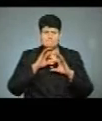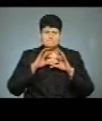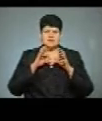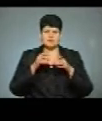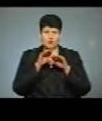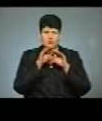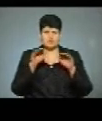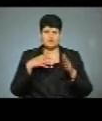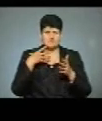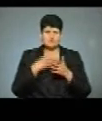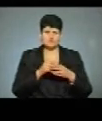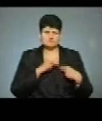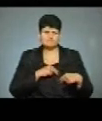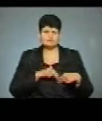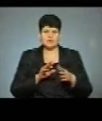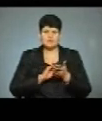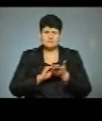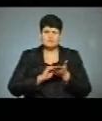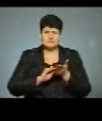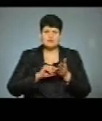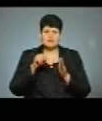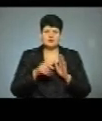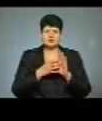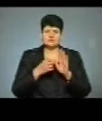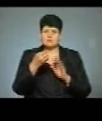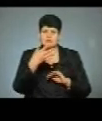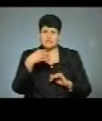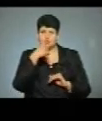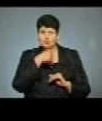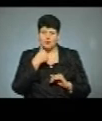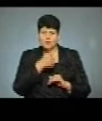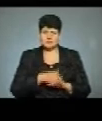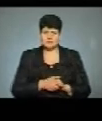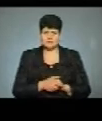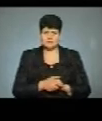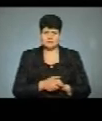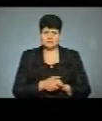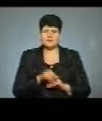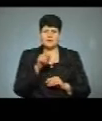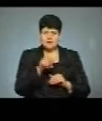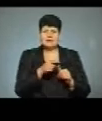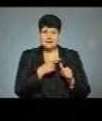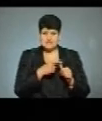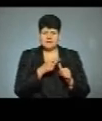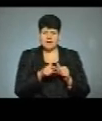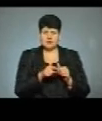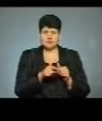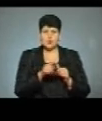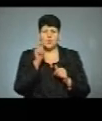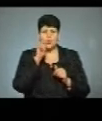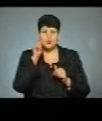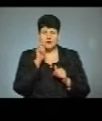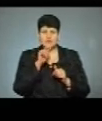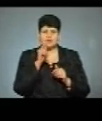міжнародному рівні у своїх працях, які він написав у 1915 році. Вони так і називаються: «Україна,